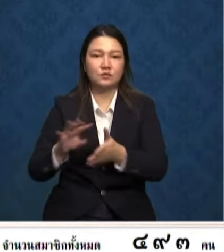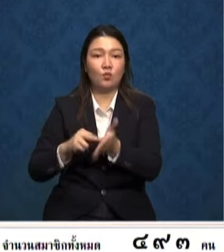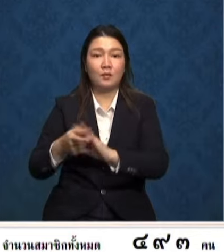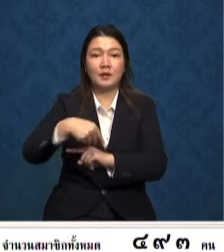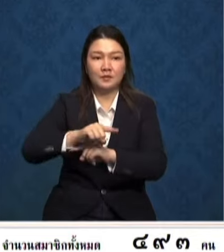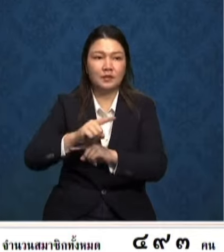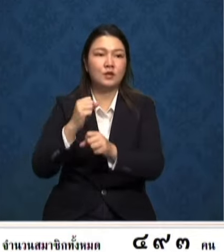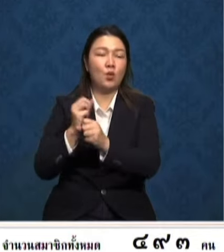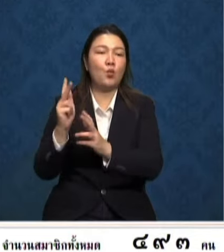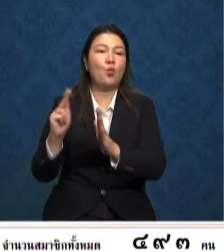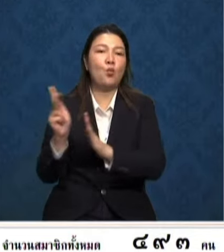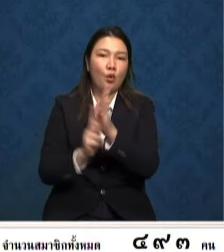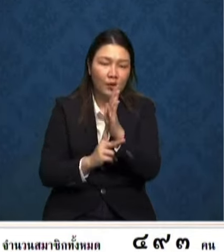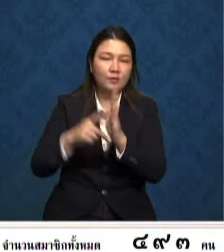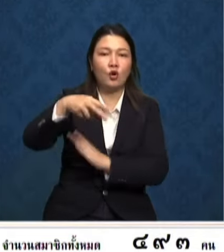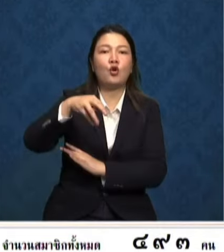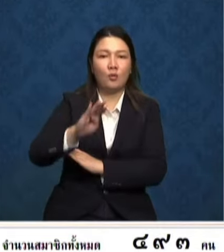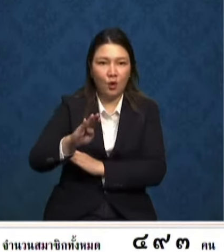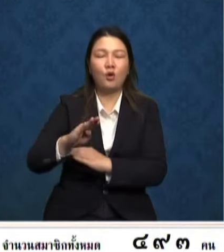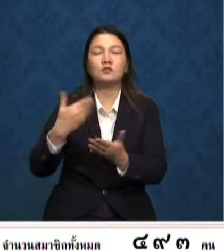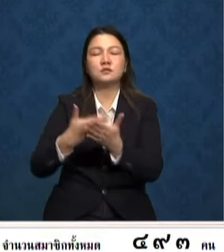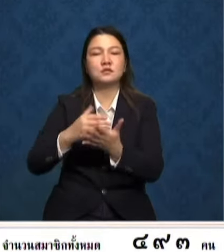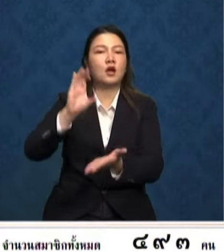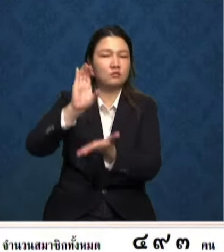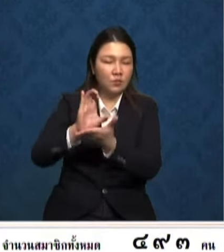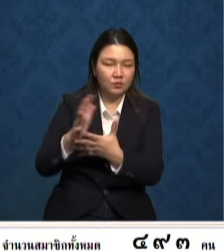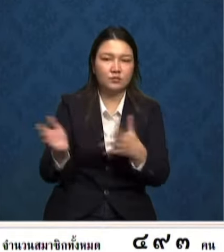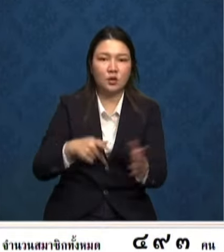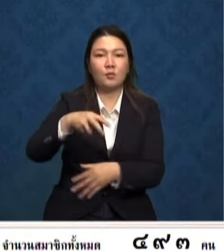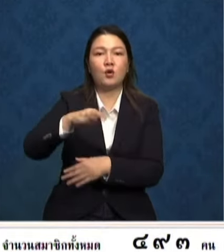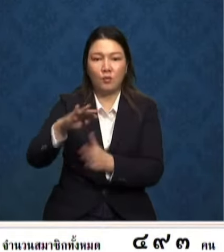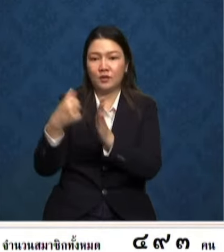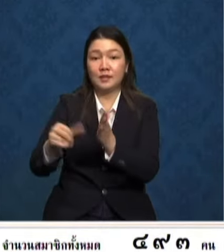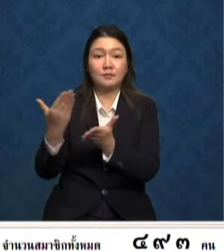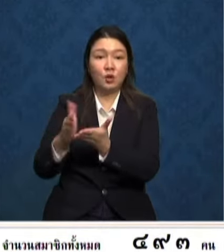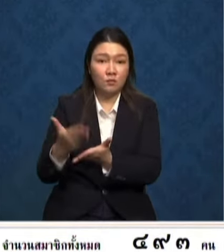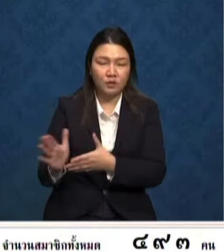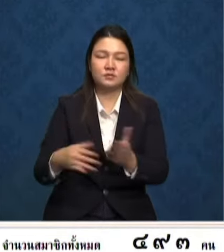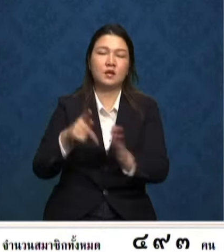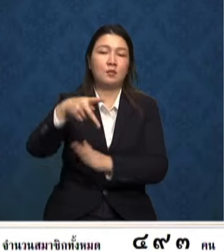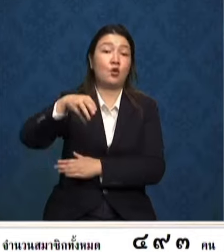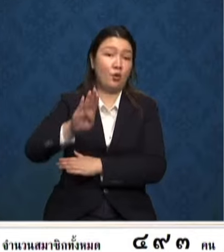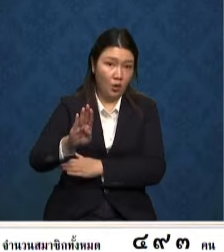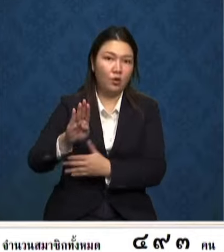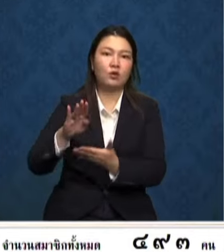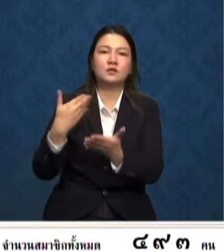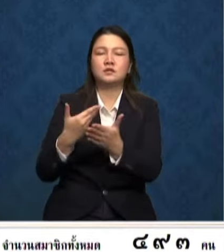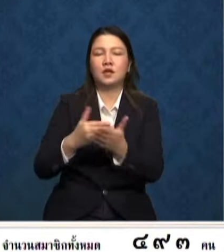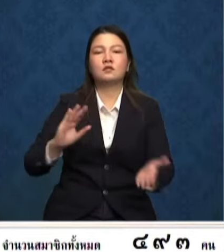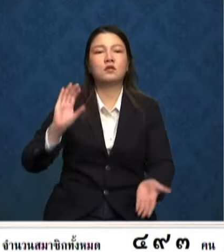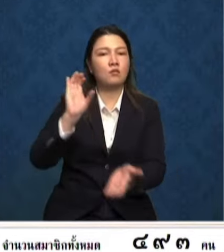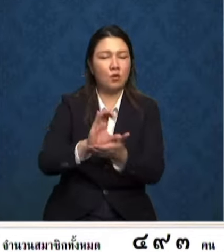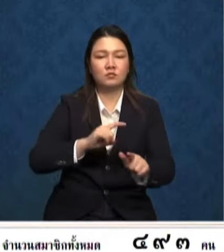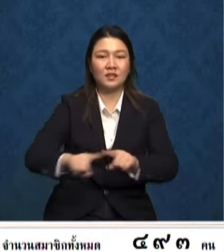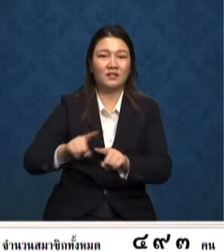รัฐพระราชบัญญัติวิธีการงบประมาณพระราชบัญญัติการบริหารหนี้สาธารณะพระราชบัญญัติเงินคงคลังรวมทั้